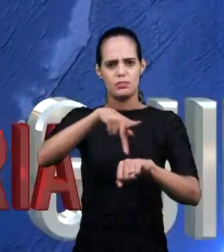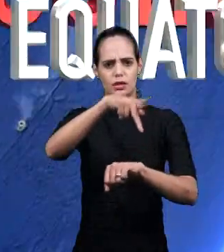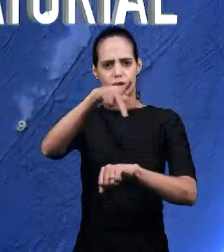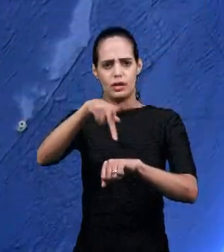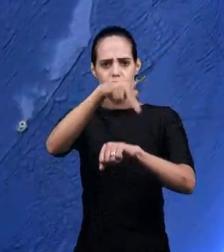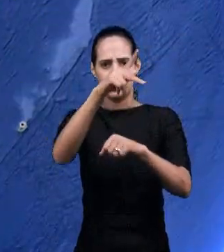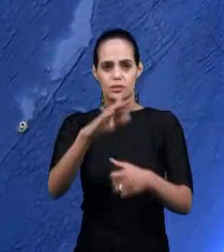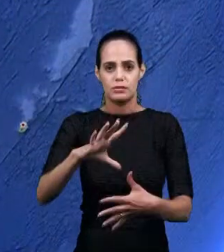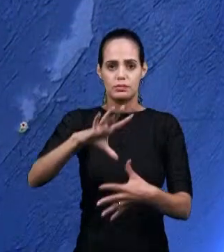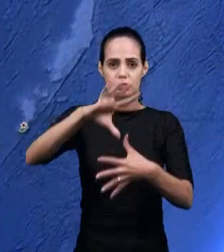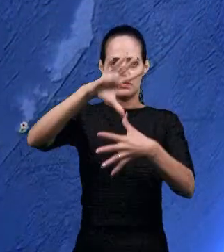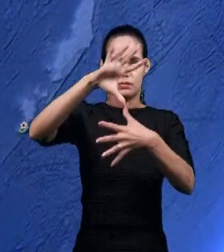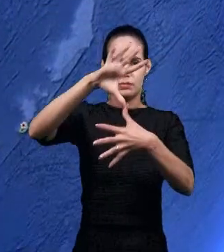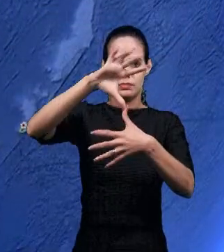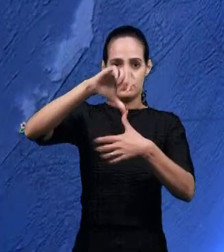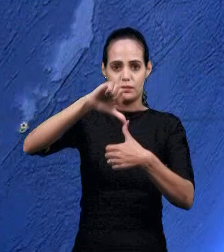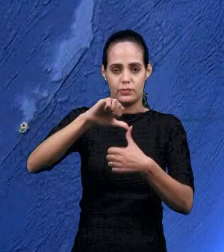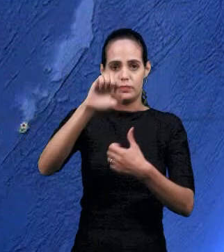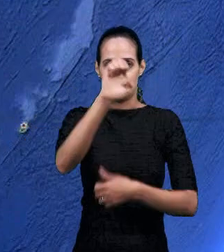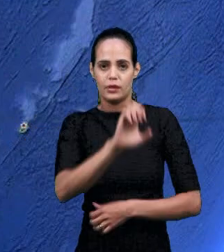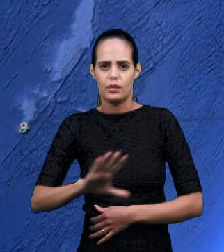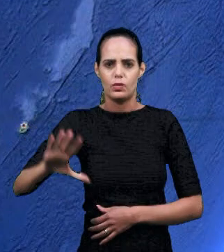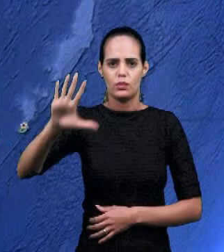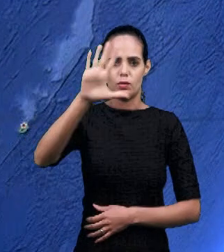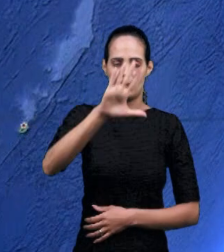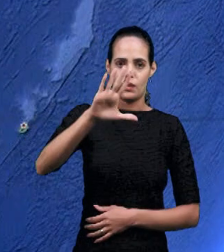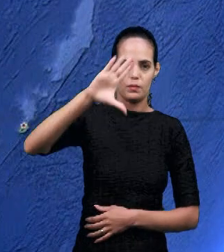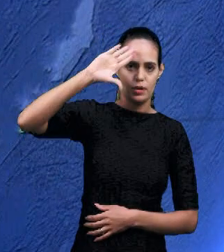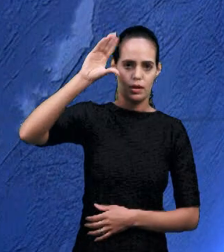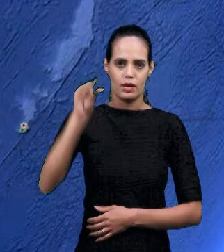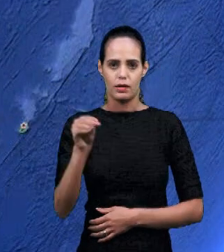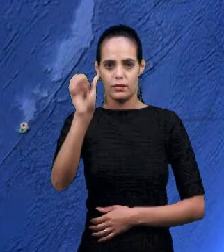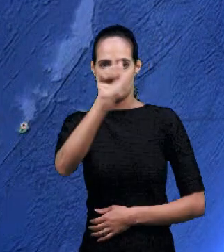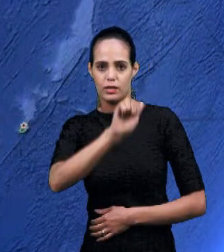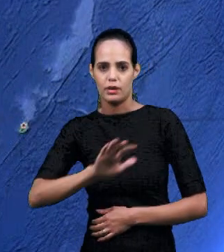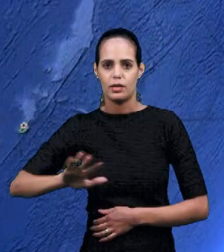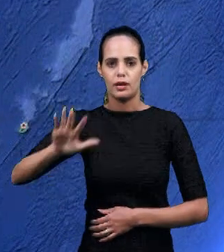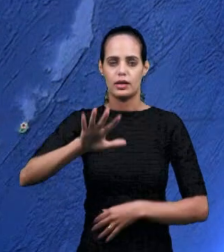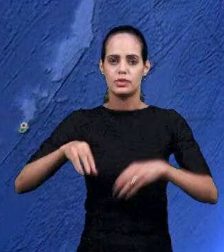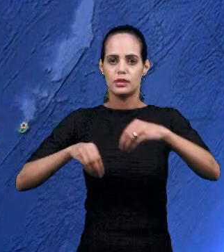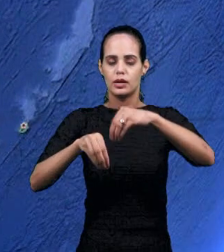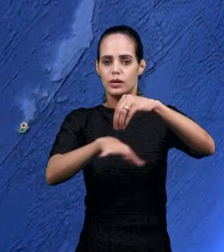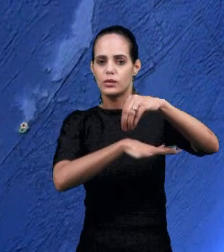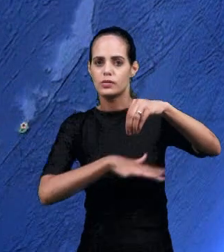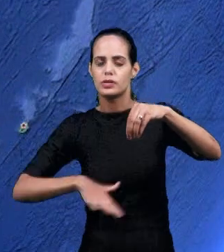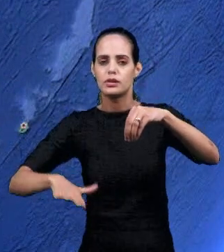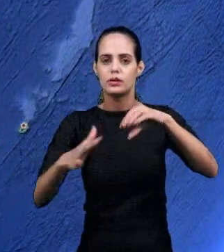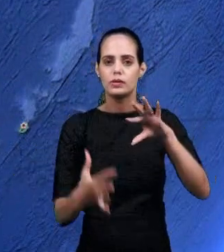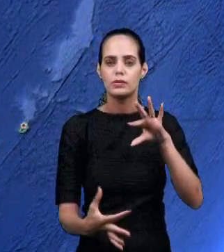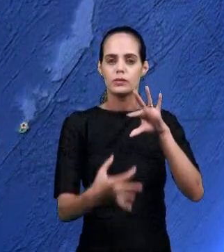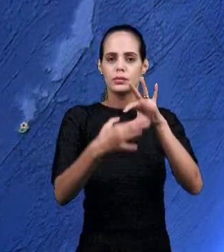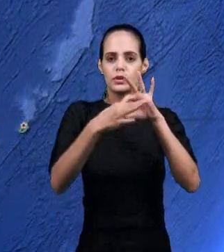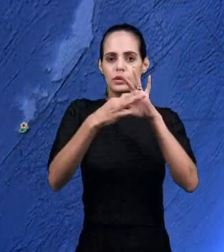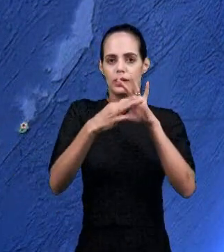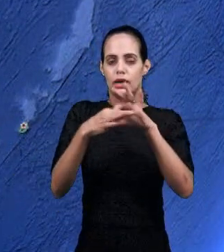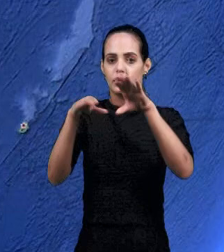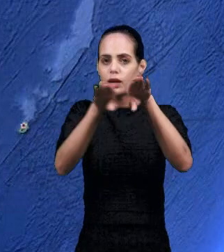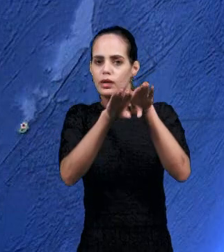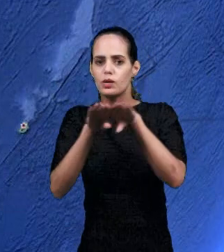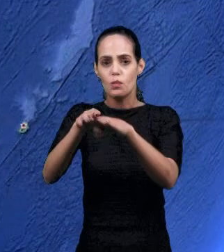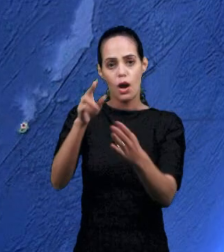Amériques, Europe, Afrique, Asie et Océanie, connectées par la même doctrine, par la direction